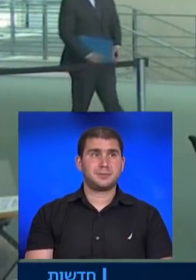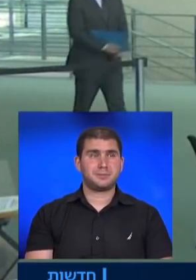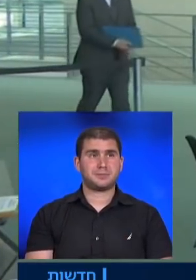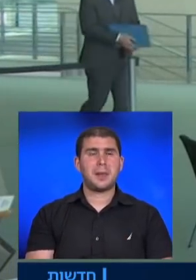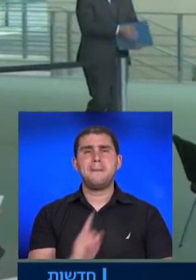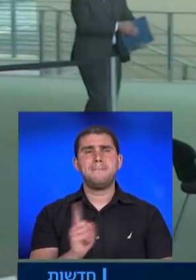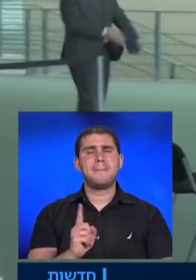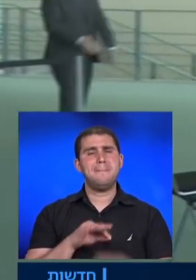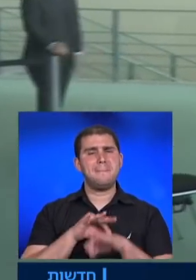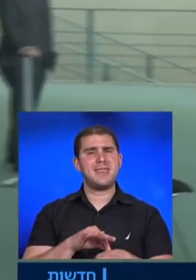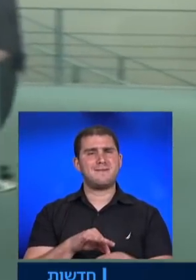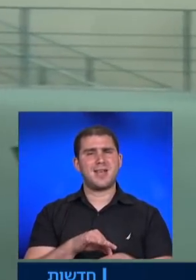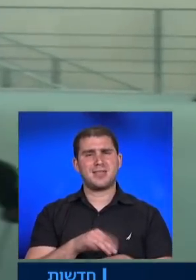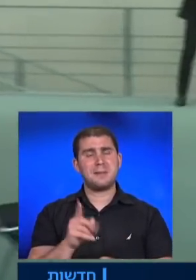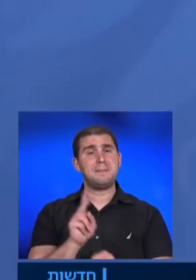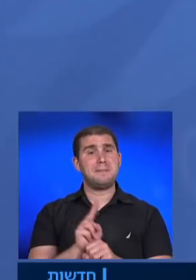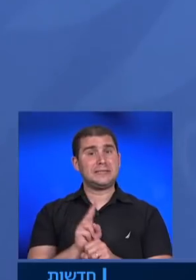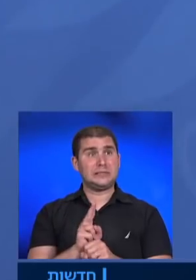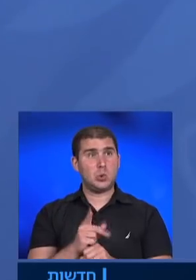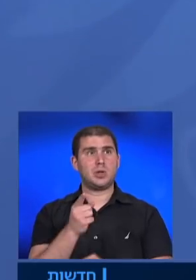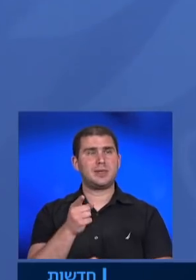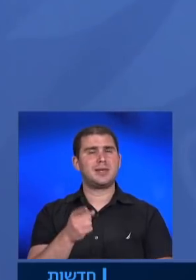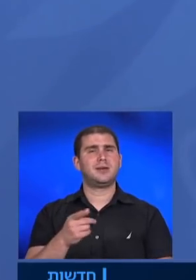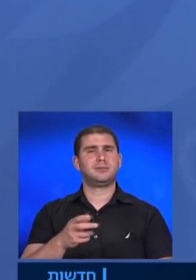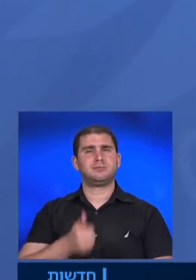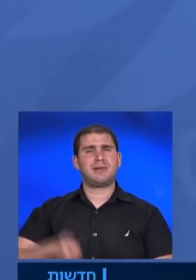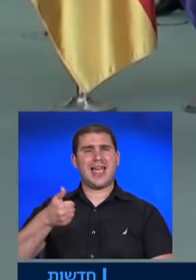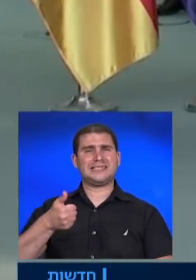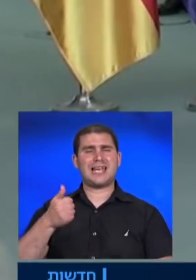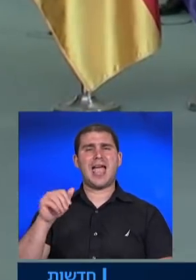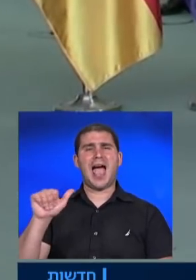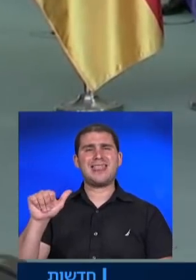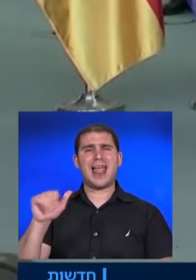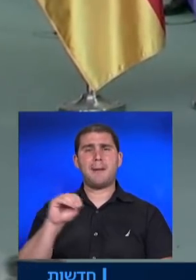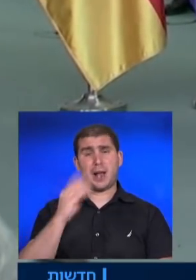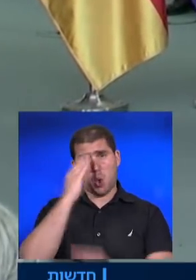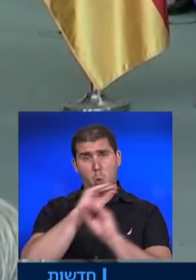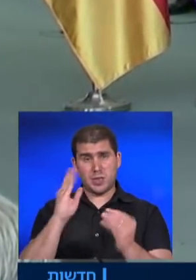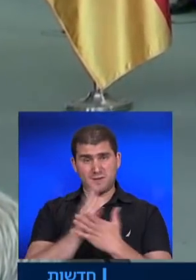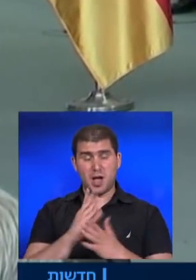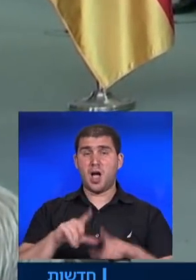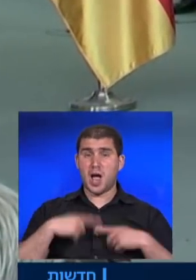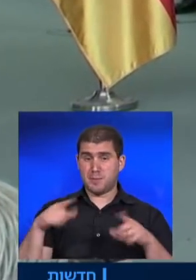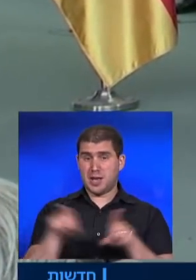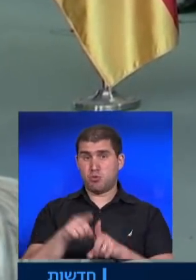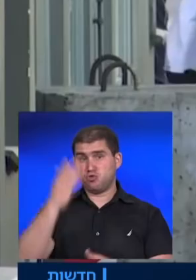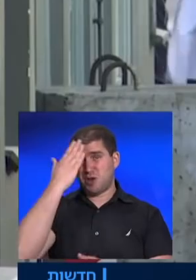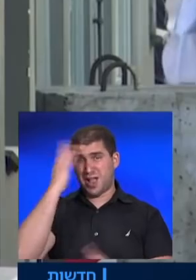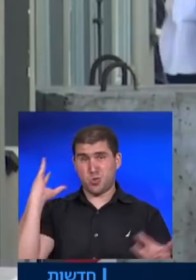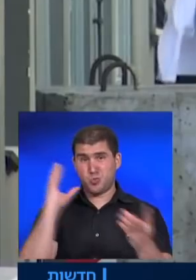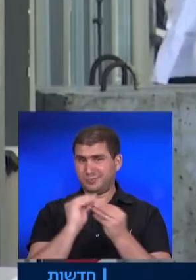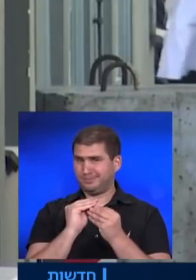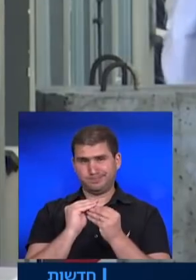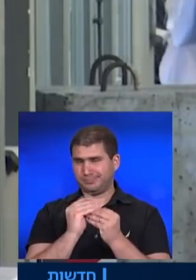הספינה הזאת בזהירות רבה היא הקנצלרית אנגלה מרקל, שכבר הודיעה שהחיים כפי שהכרנו אותם לא באמת